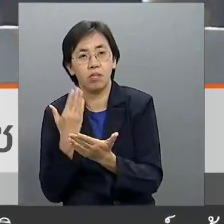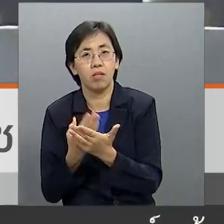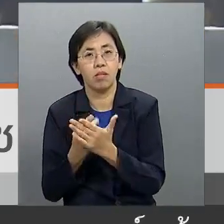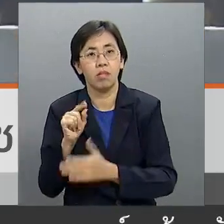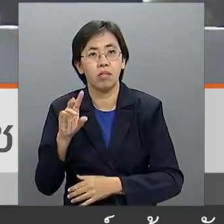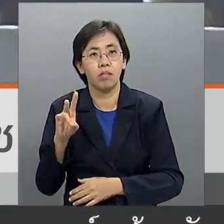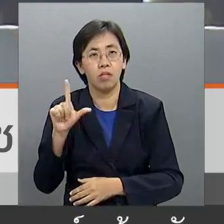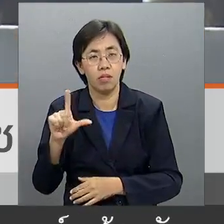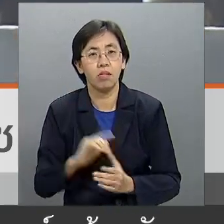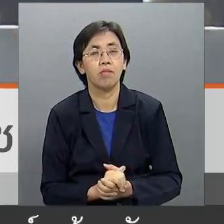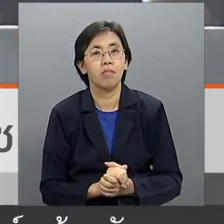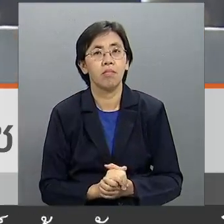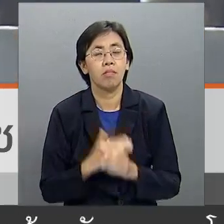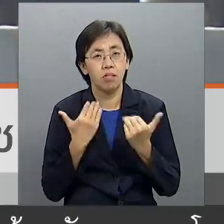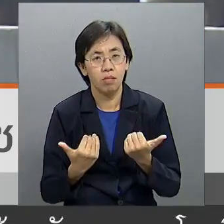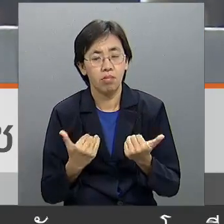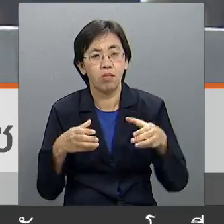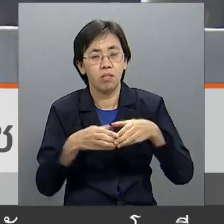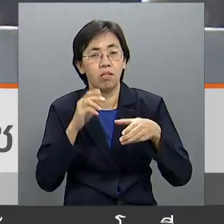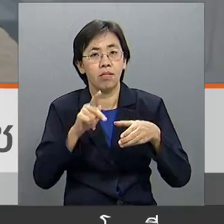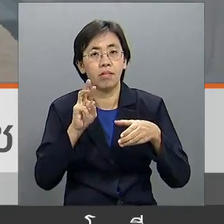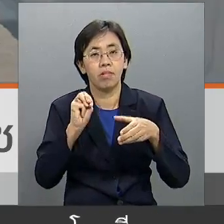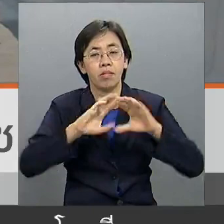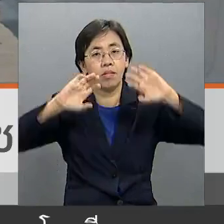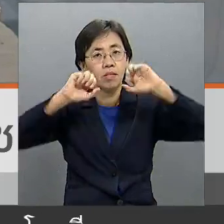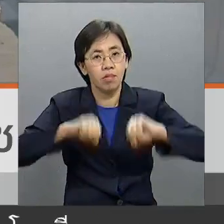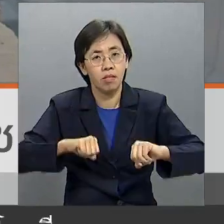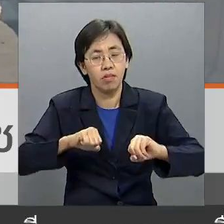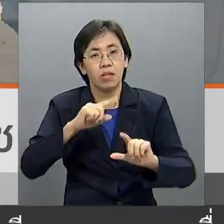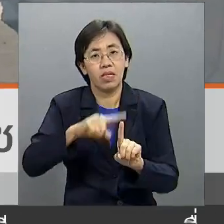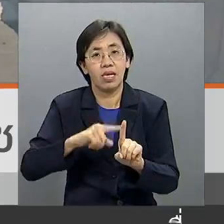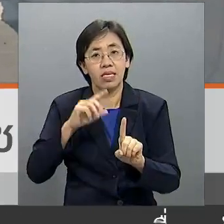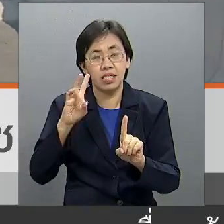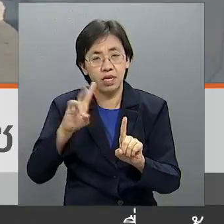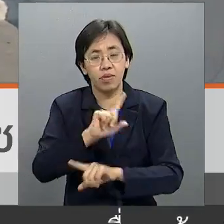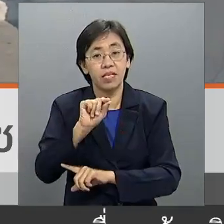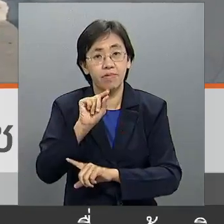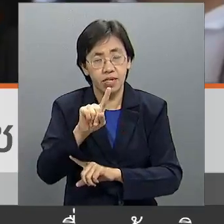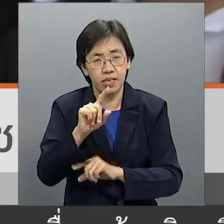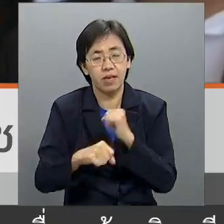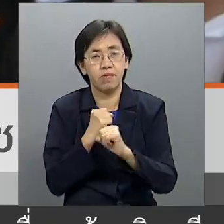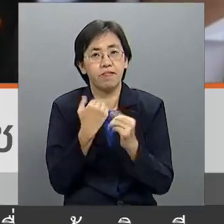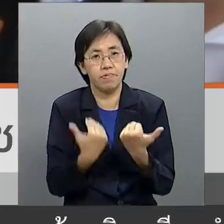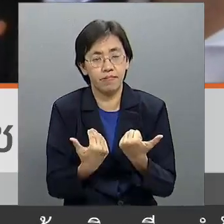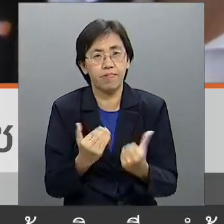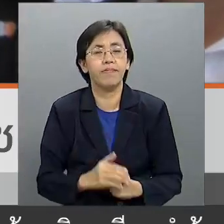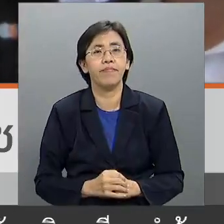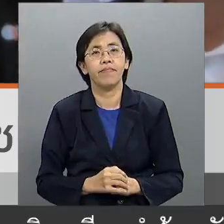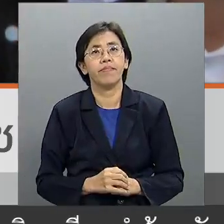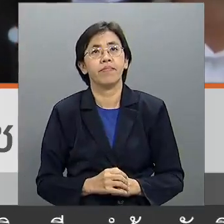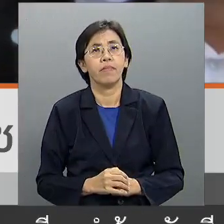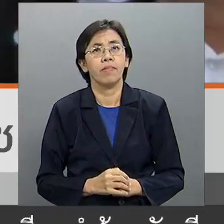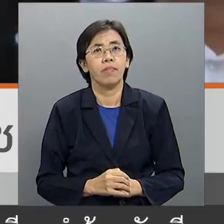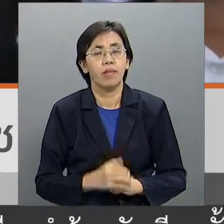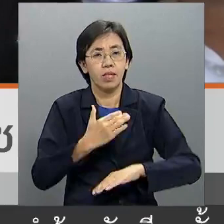หลังจากที่คณะรัฐมนตรีมีมติเห็นชอบเมื่อวันที่ 21กรกฎาคมที่ผ่านมานายสราวุธทรงศิวิไลอธิบดี